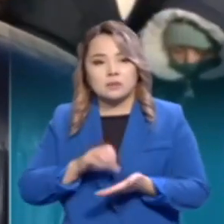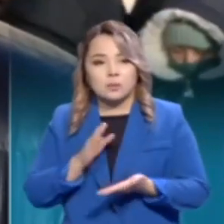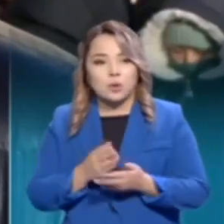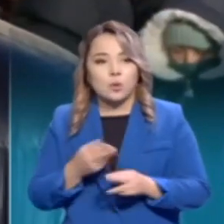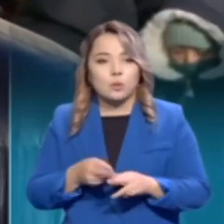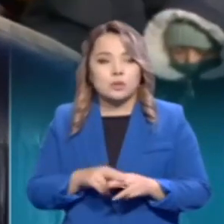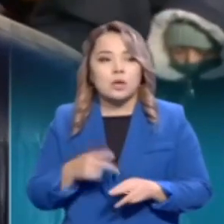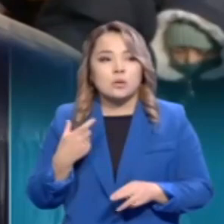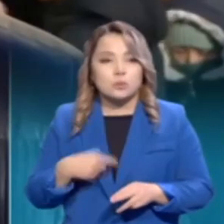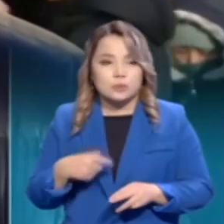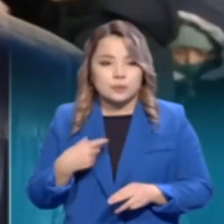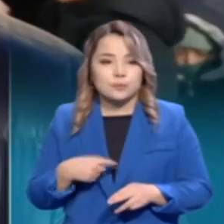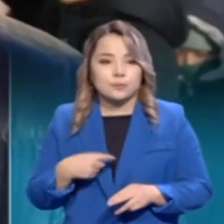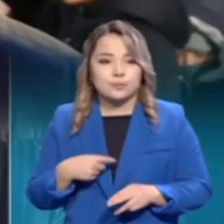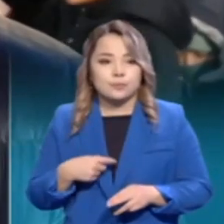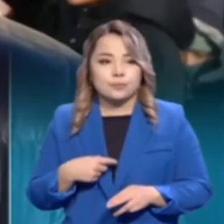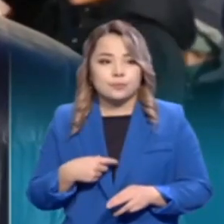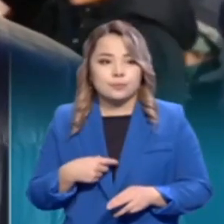сол